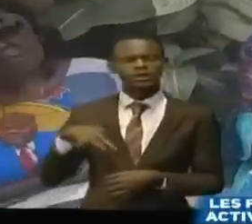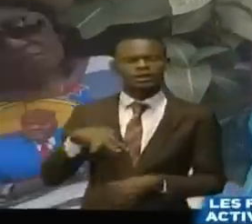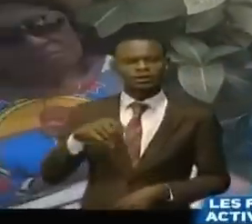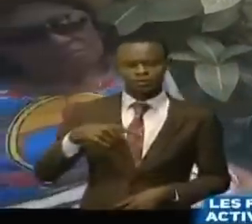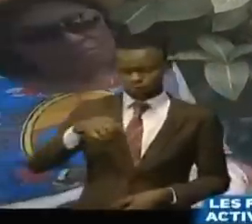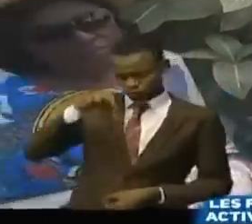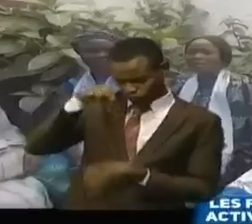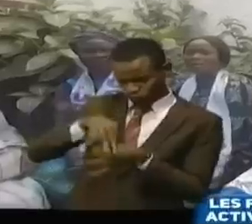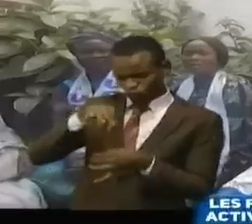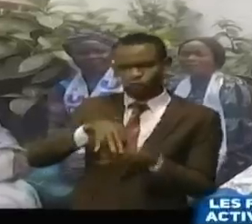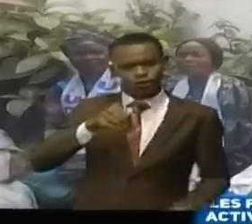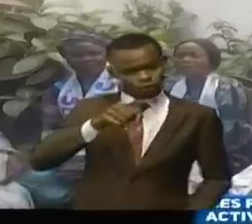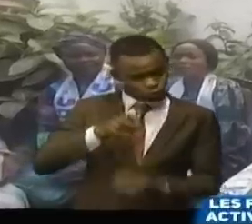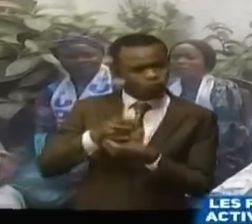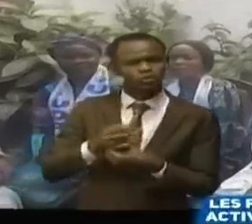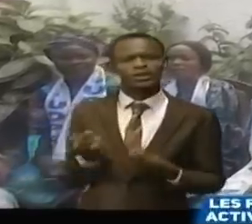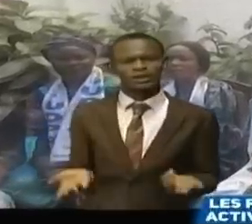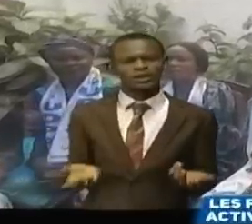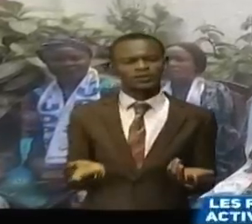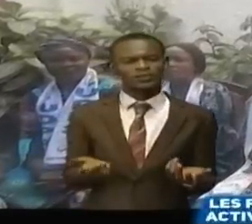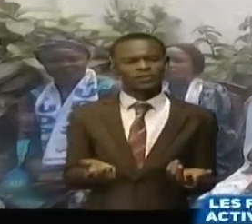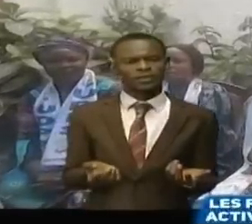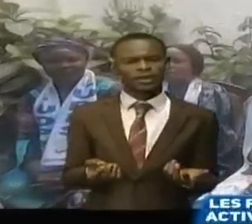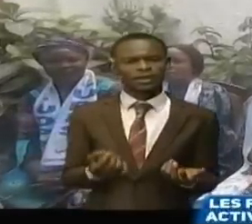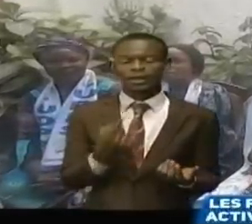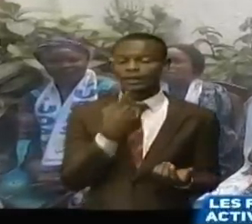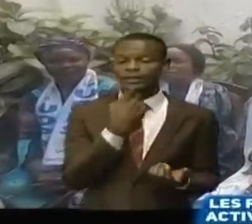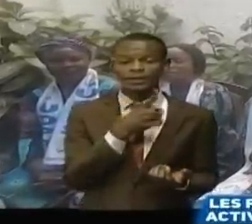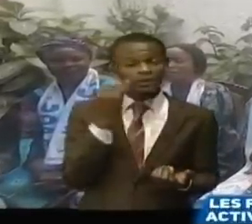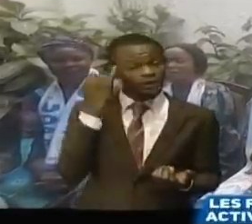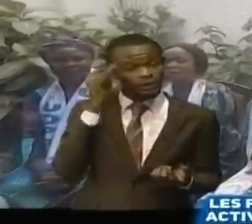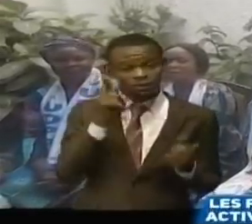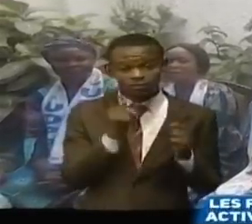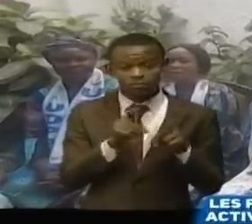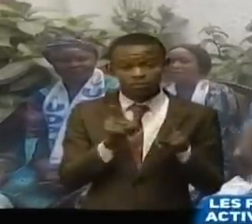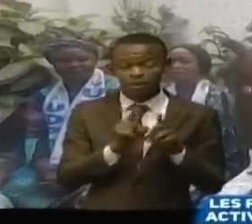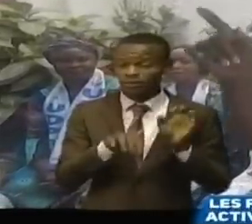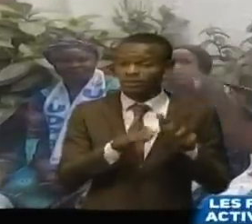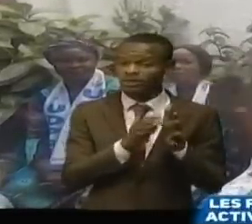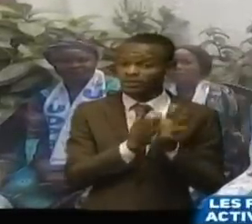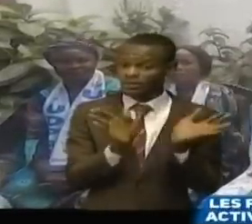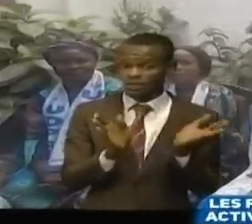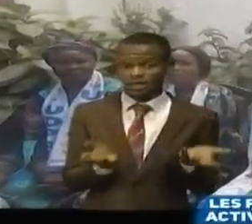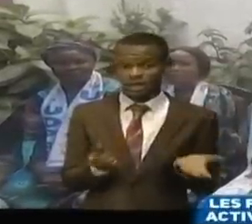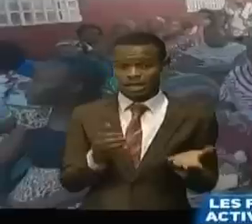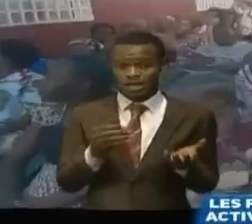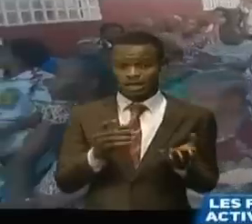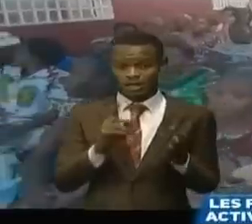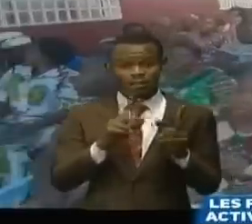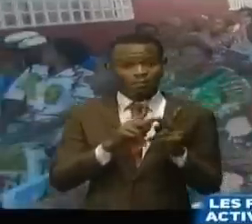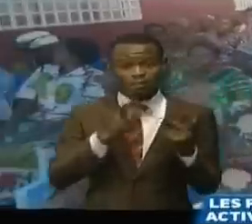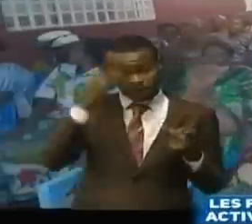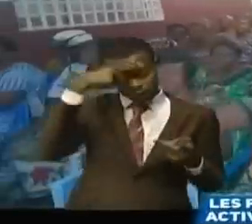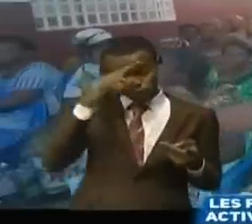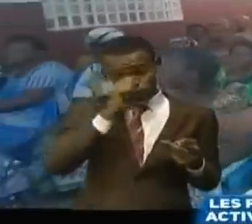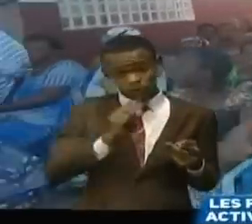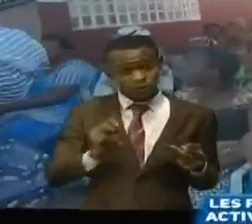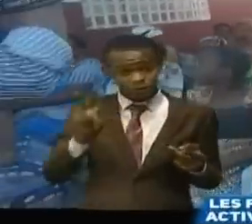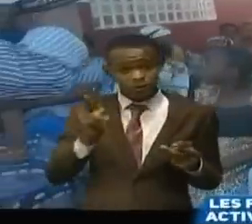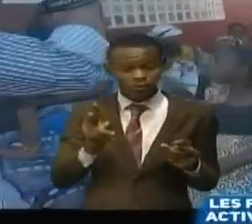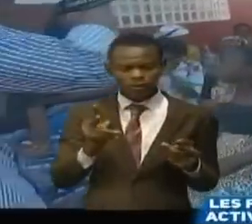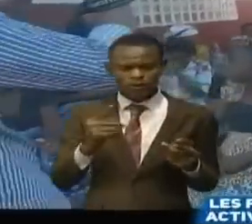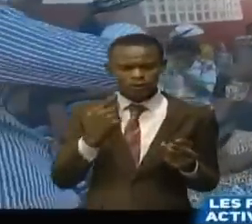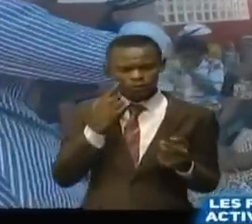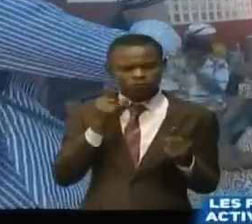présidentiel. L'IDPS et son secrétaire général Augustin Kabuya accordent une place de choix à la gente féminine. Pour les scrutins à